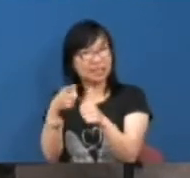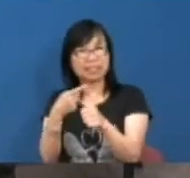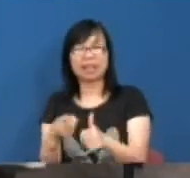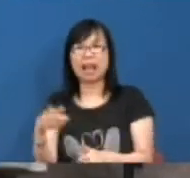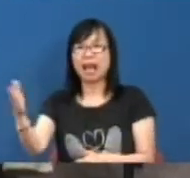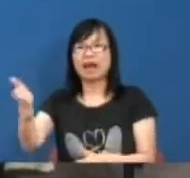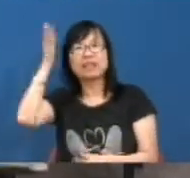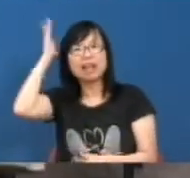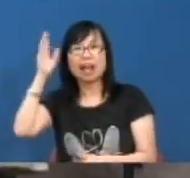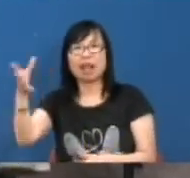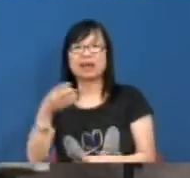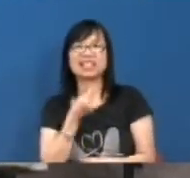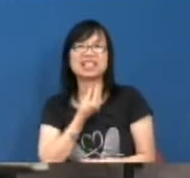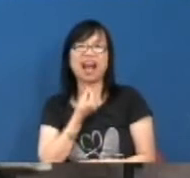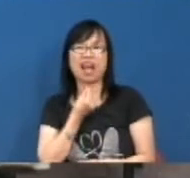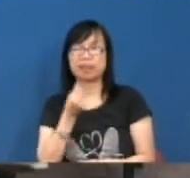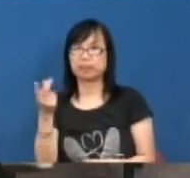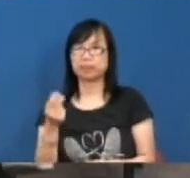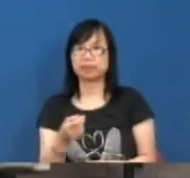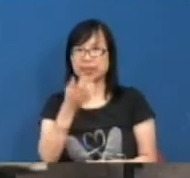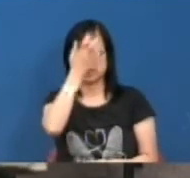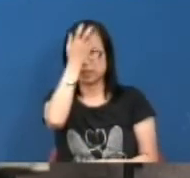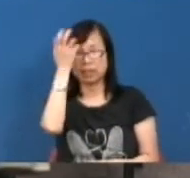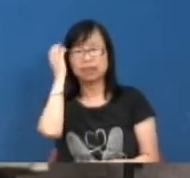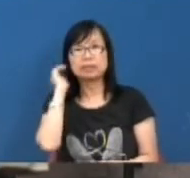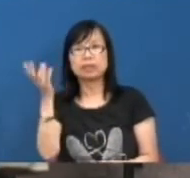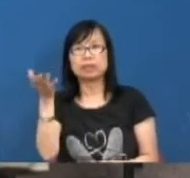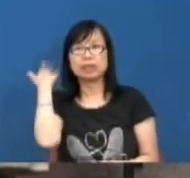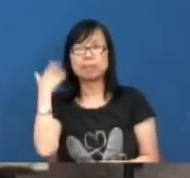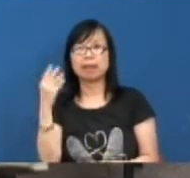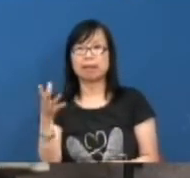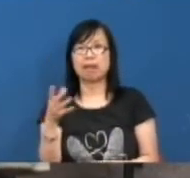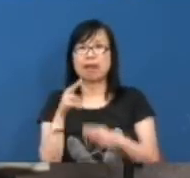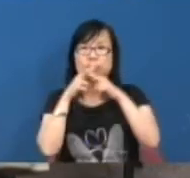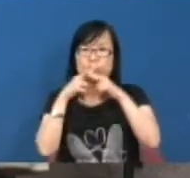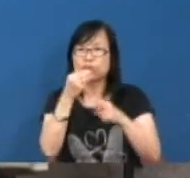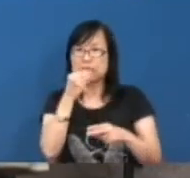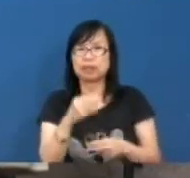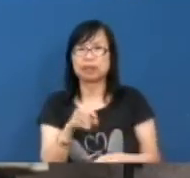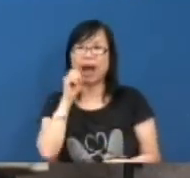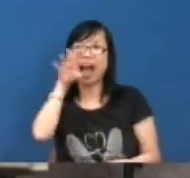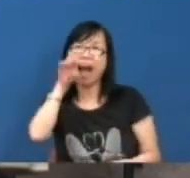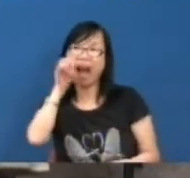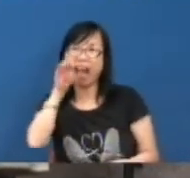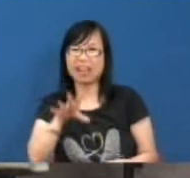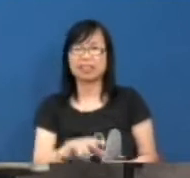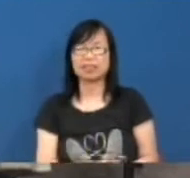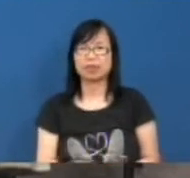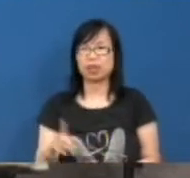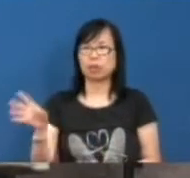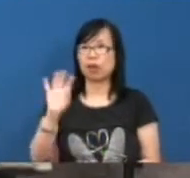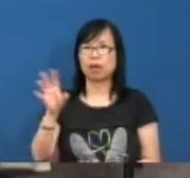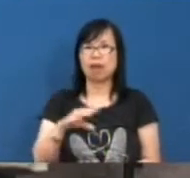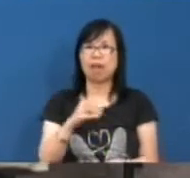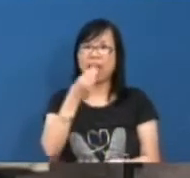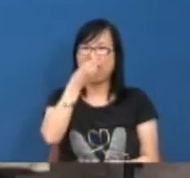美紅咧把聲沙曬噶啦，因為咧佢琴日咧就全日絕食又嗌口號啦，咁我咧就冇感冒，但係